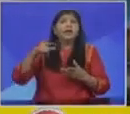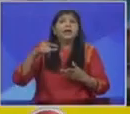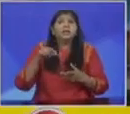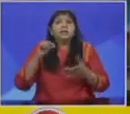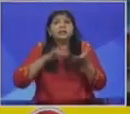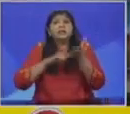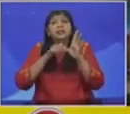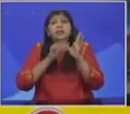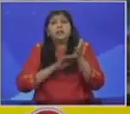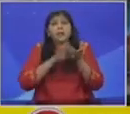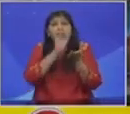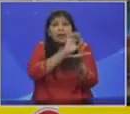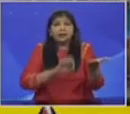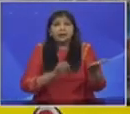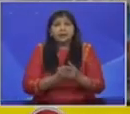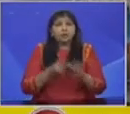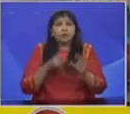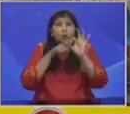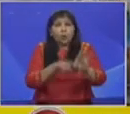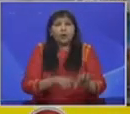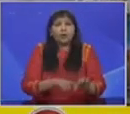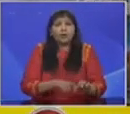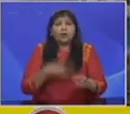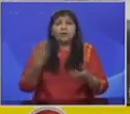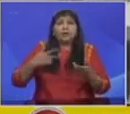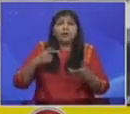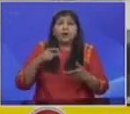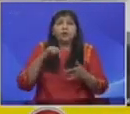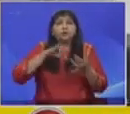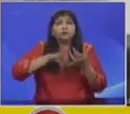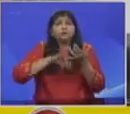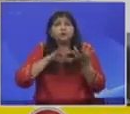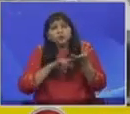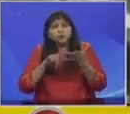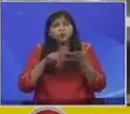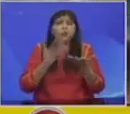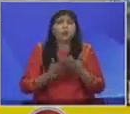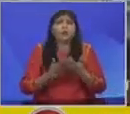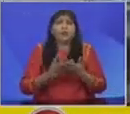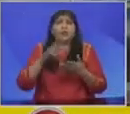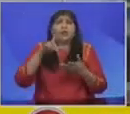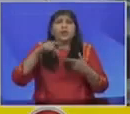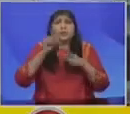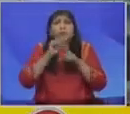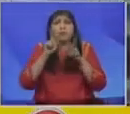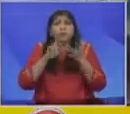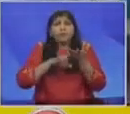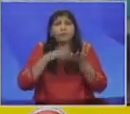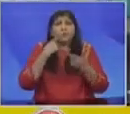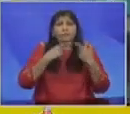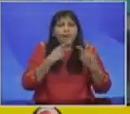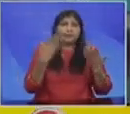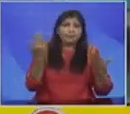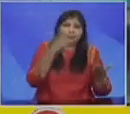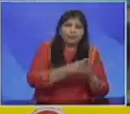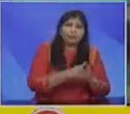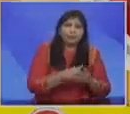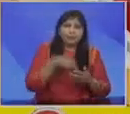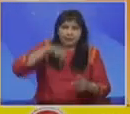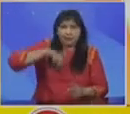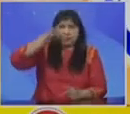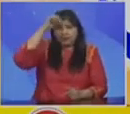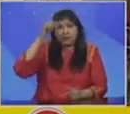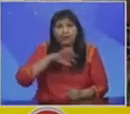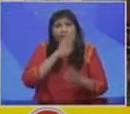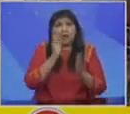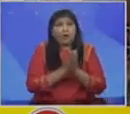की क्वालिटी और इसमें लिखी गई कविताओं की गहराई के बारे में बहुत कुछ बताया है। भारत ऐसी अनेक भाषाओं